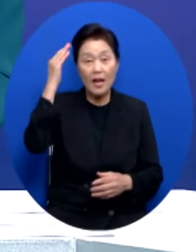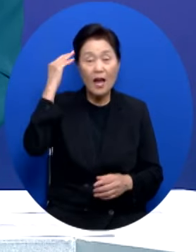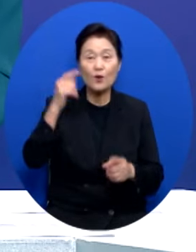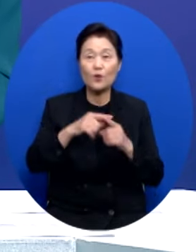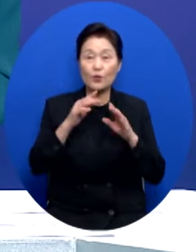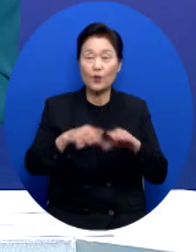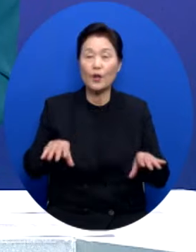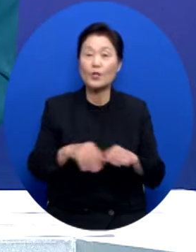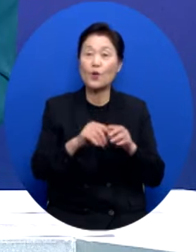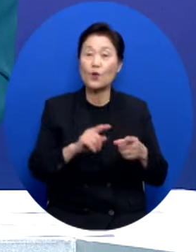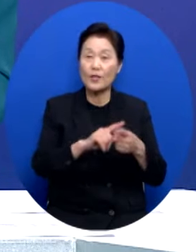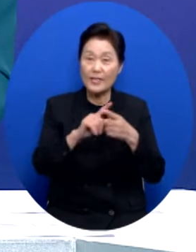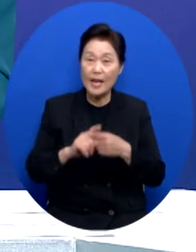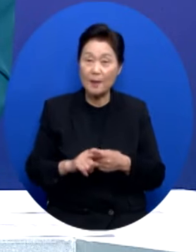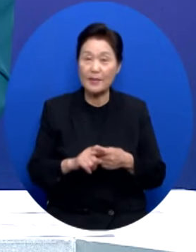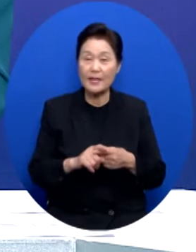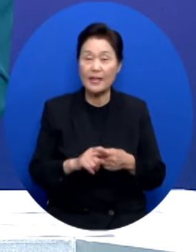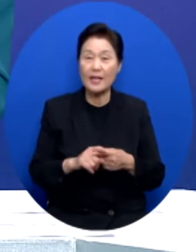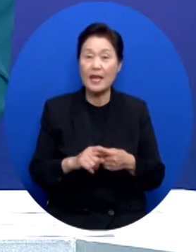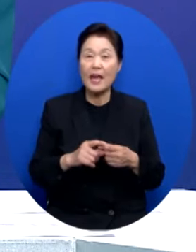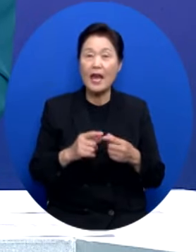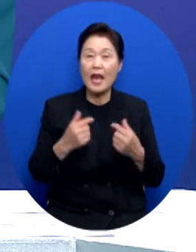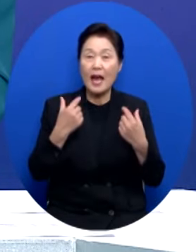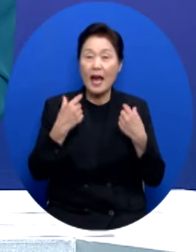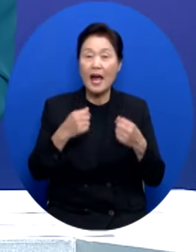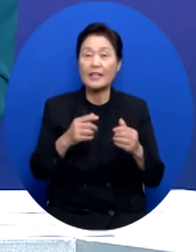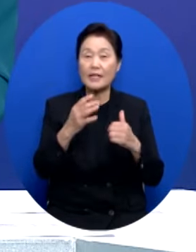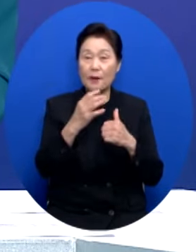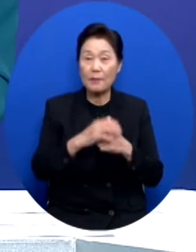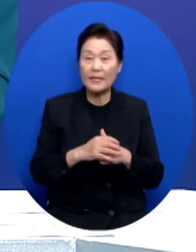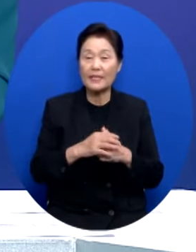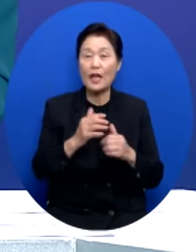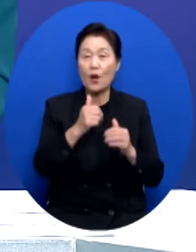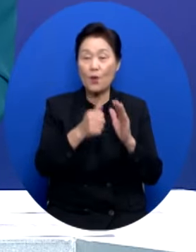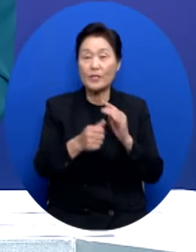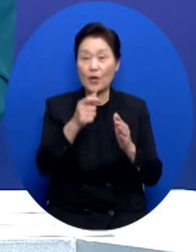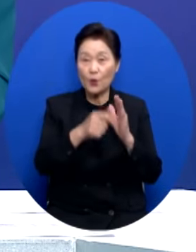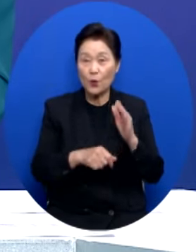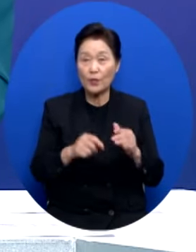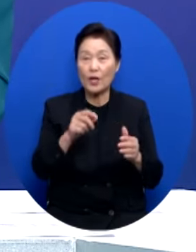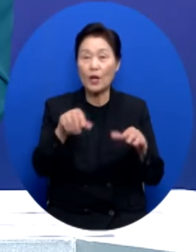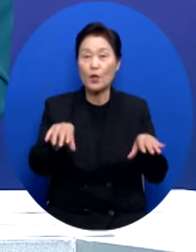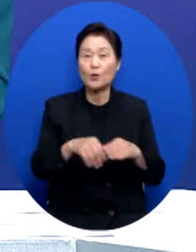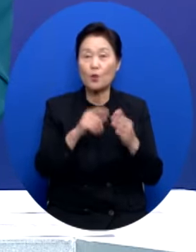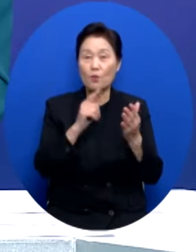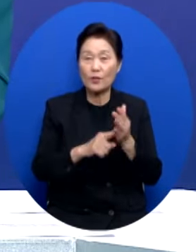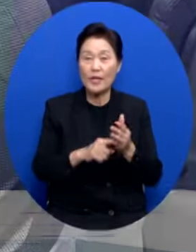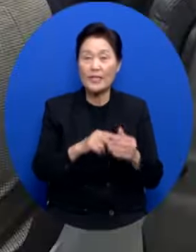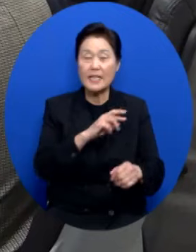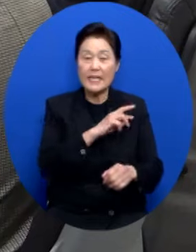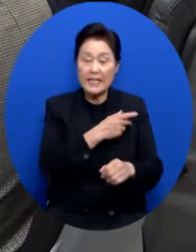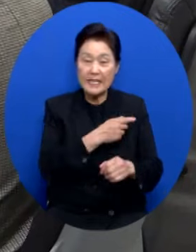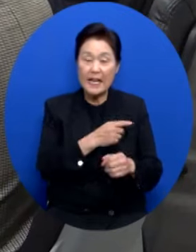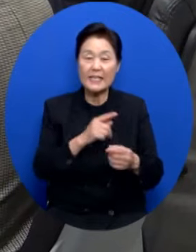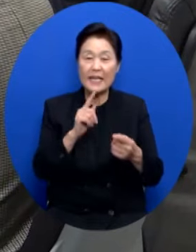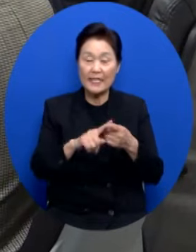한국교회 총연합이 상임휘장교단 총무단 이단대책위원장 연석회의를 진행했습니다.